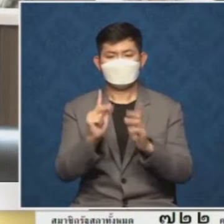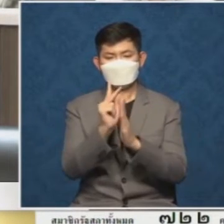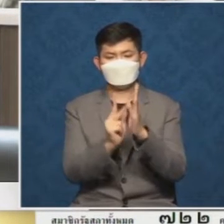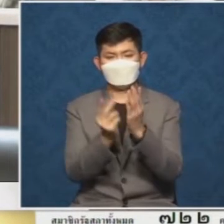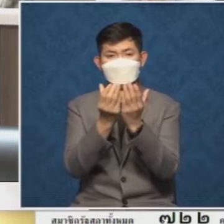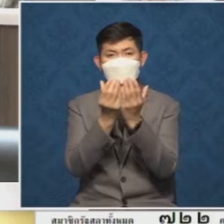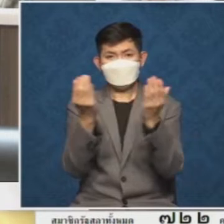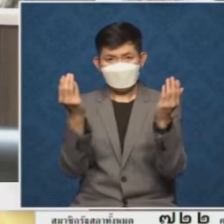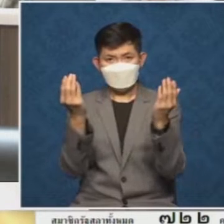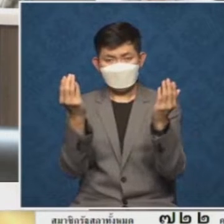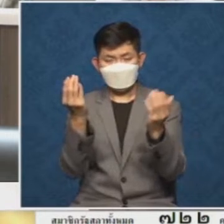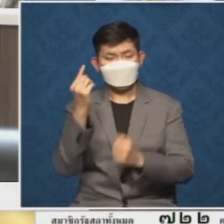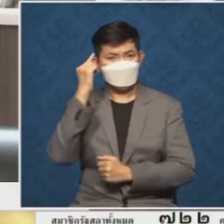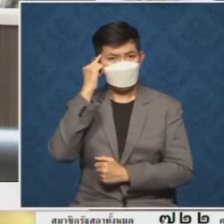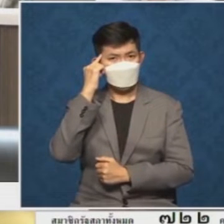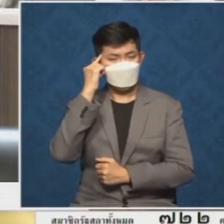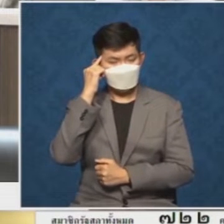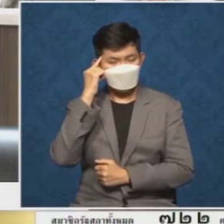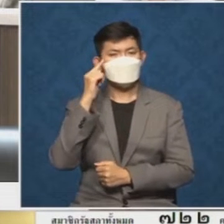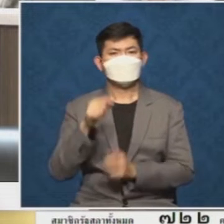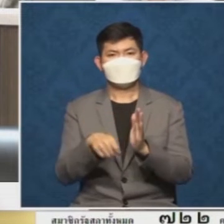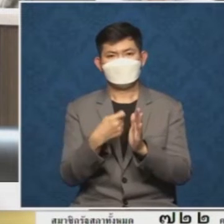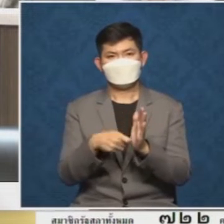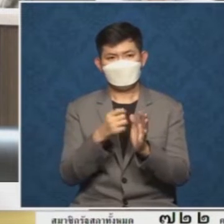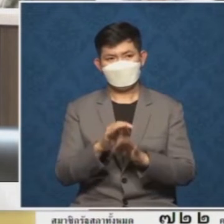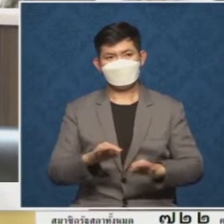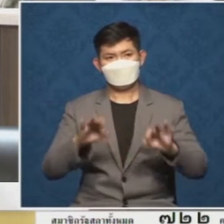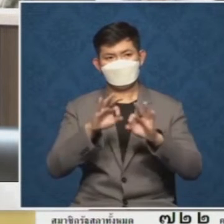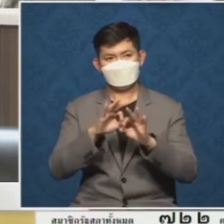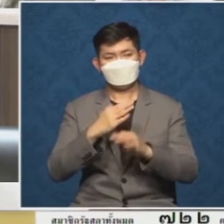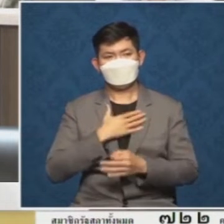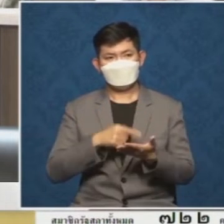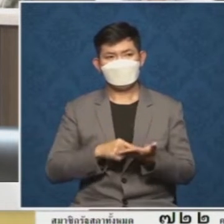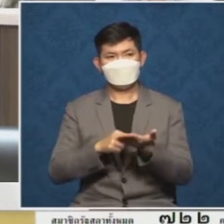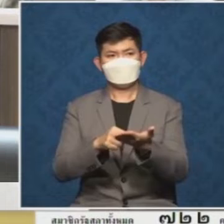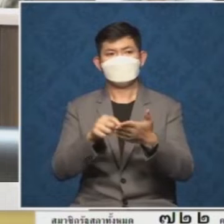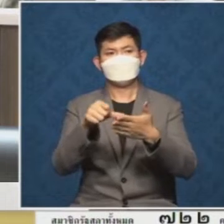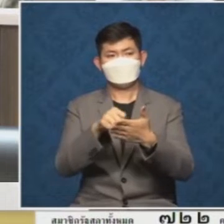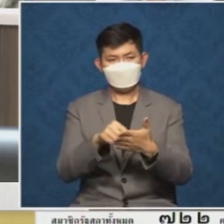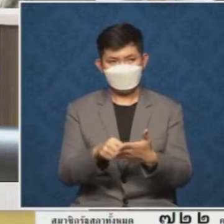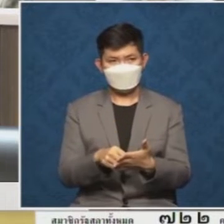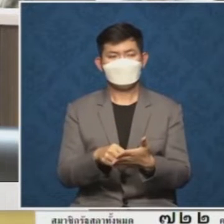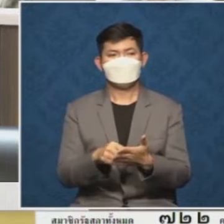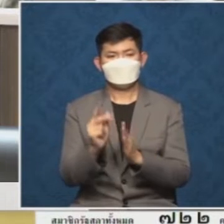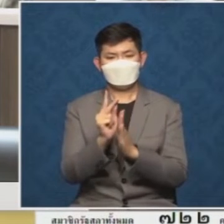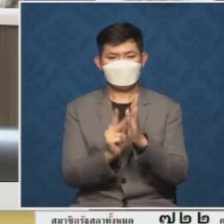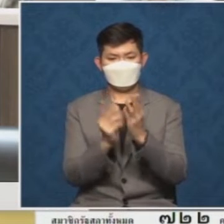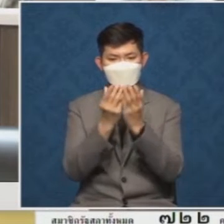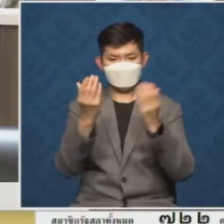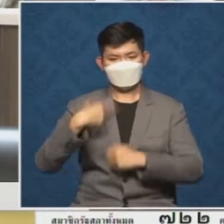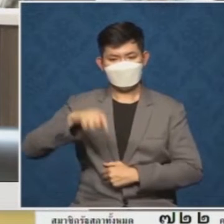ฉบับนี้จึงมีเหตุจำเป็นในหลักการและเหตุผลเราได้ยื่นขอแก้ไขพระธรรมนูญศาลทห